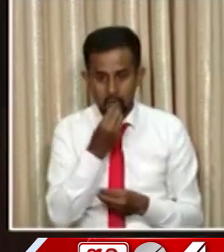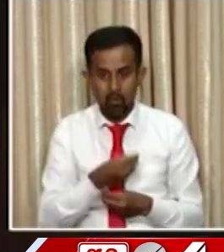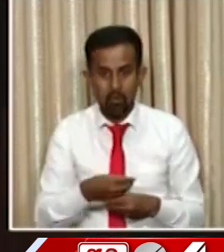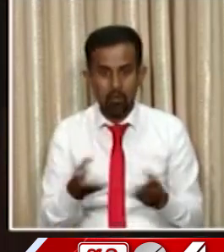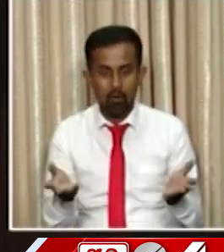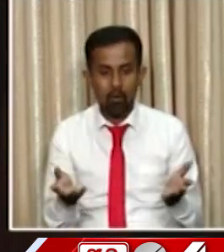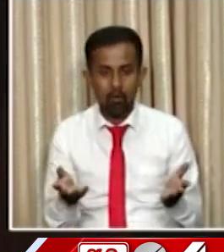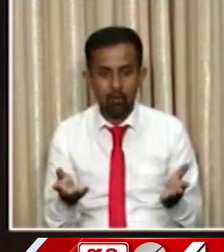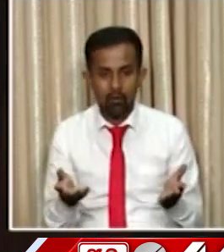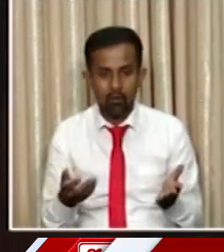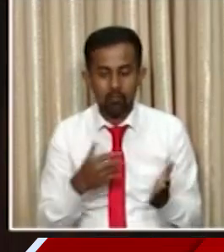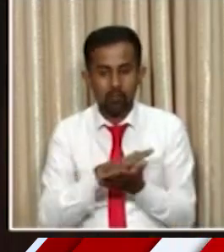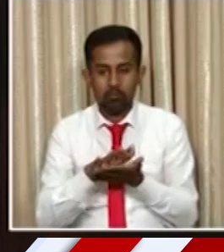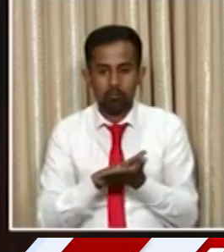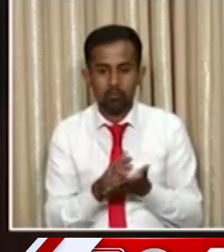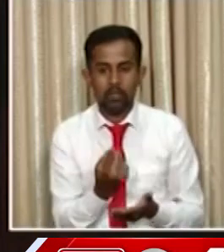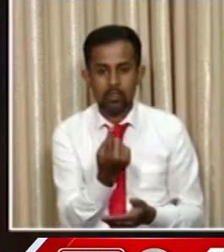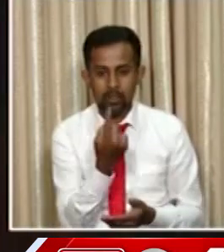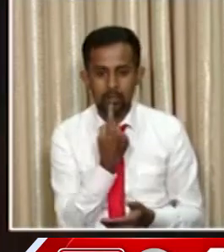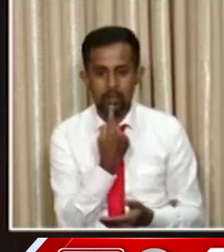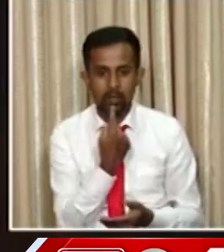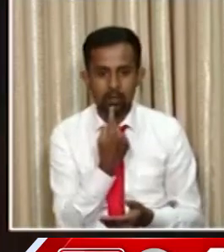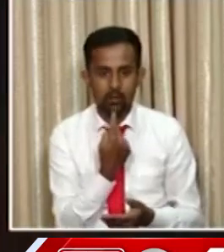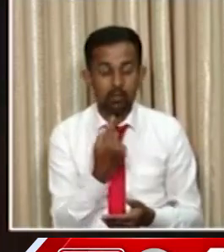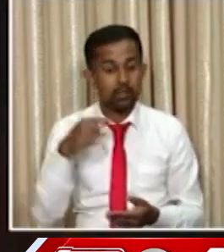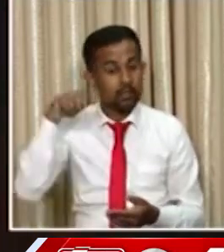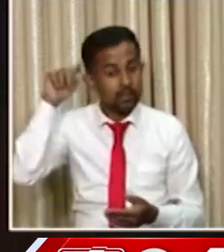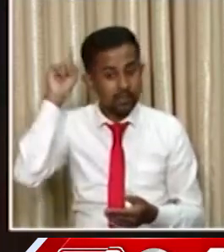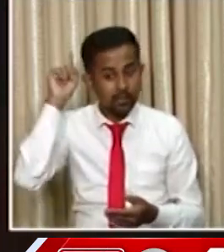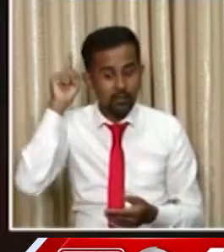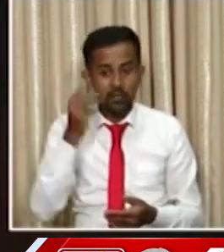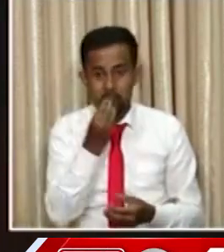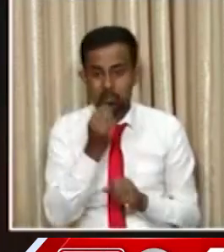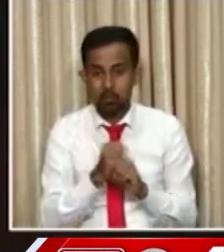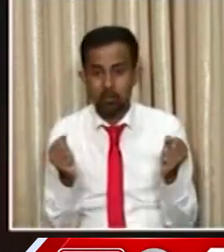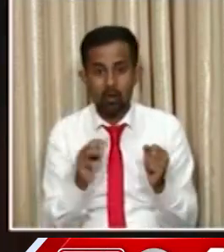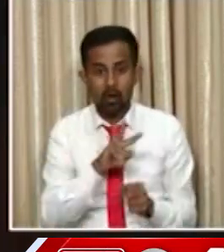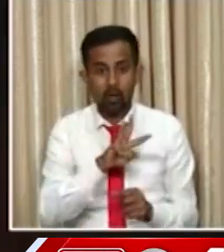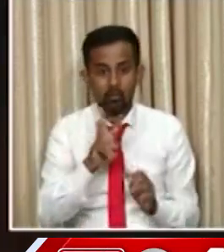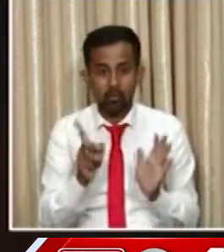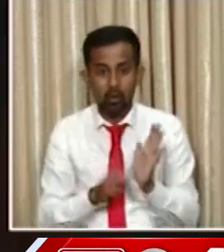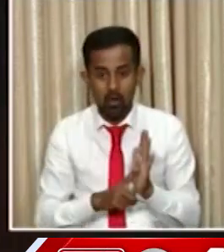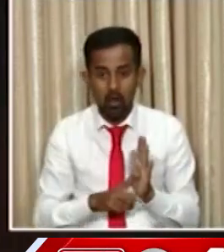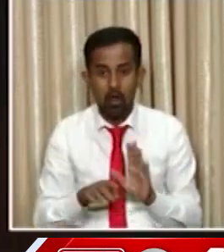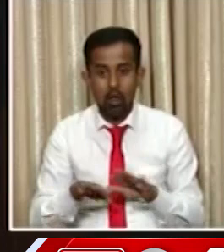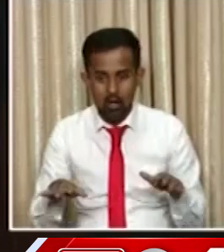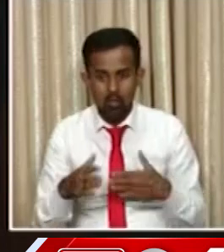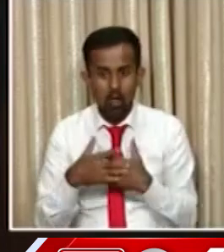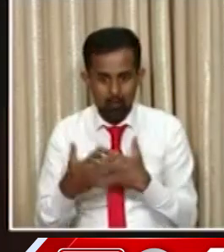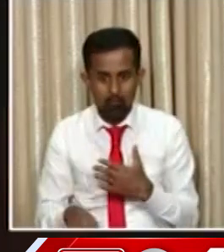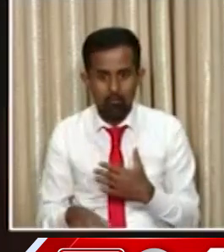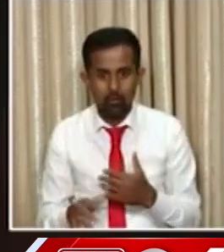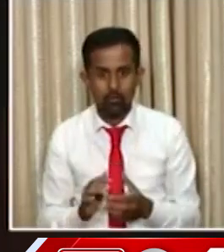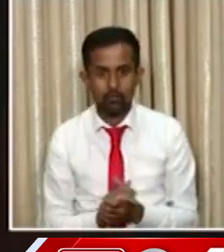කියනවා මේක මේ මට යම් පැහැදිලි කර ගැනීමක් අවශ්‍යයි ඇත්තම දැන් එදා මන්දපෝෂණයෙන් 43 ලක්ෂයක් මේ රටේ ජනතාව මේ පෙන්නාද කියන කාරණේ මට